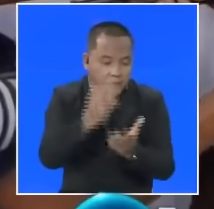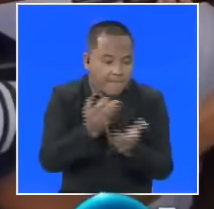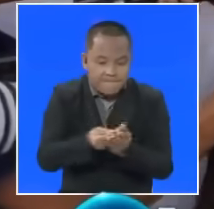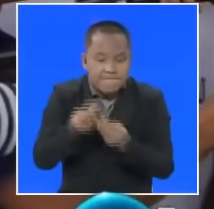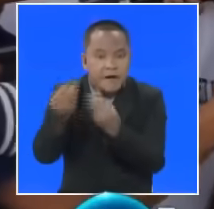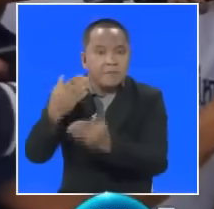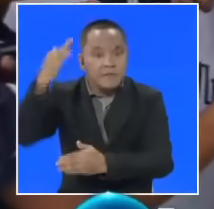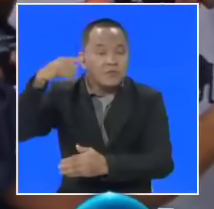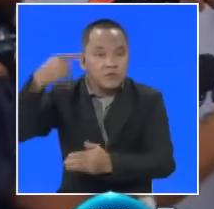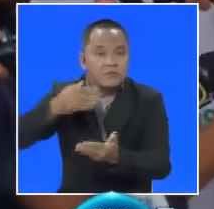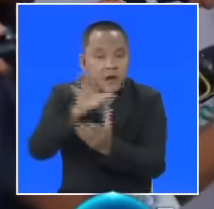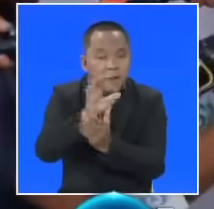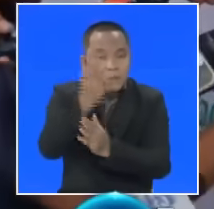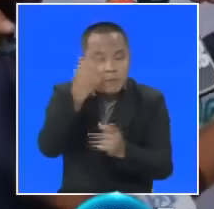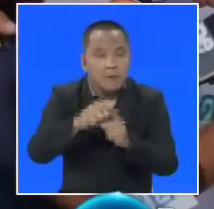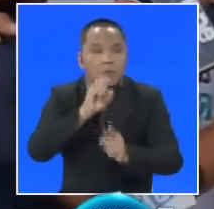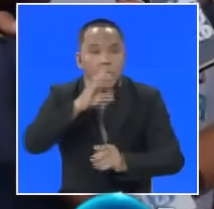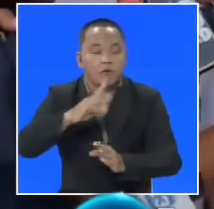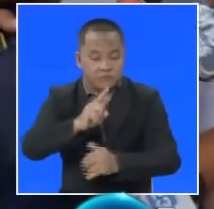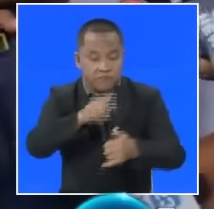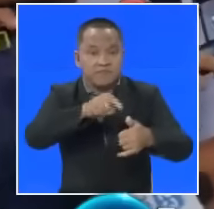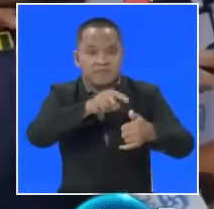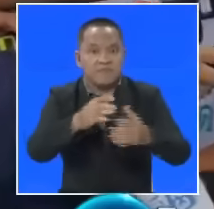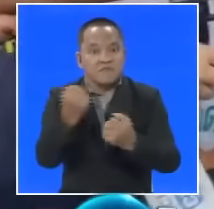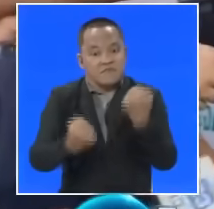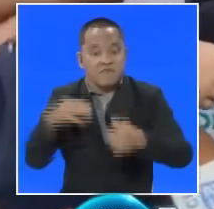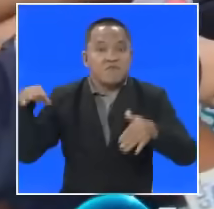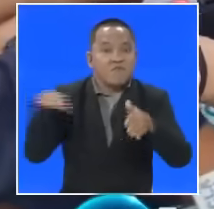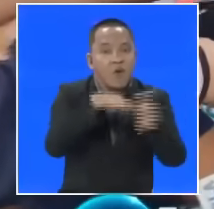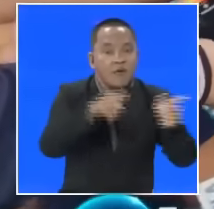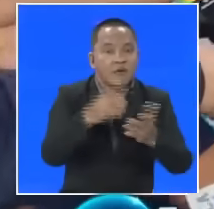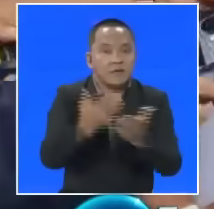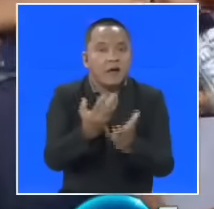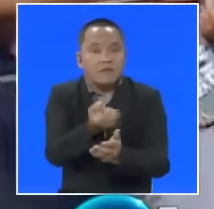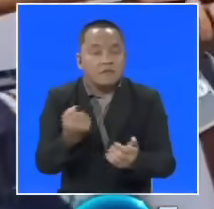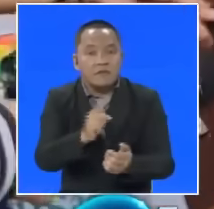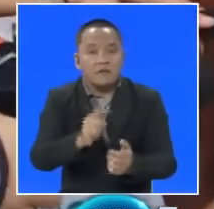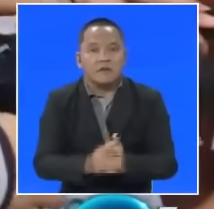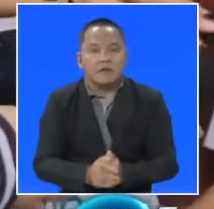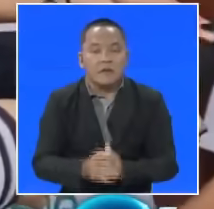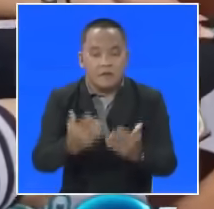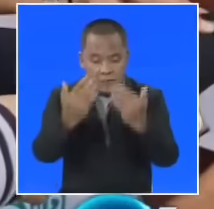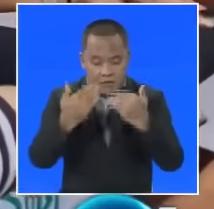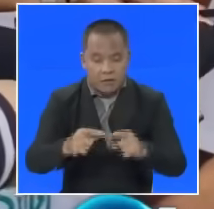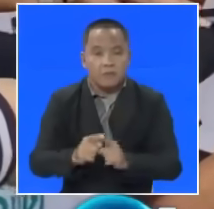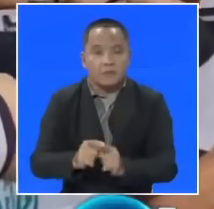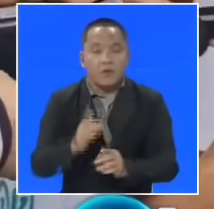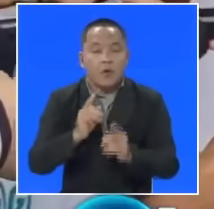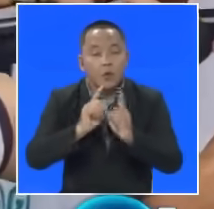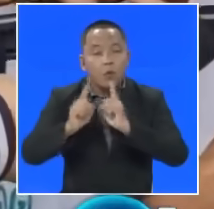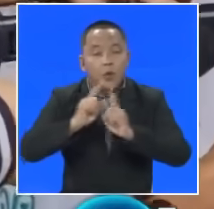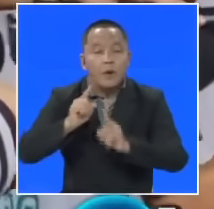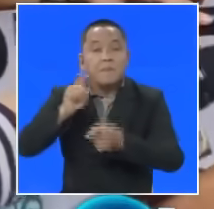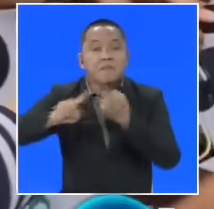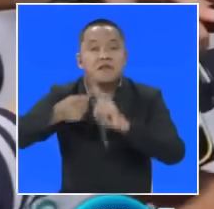ไถ่ตัวพี่สาวด้วยรวมถึงอ้างว่าผู้เสียหายเนี่ยขับรถไปชนเพื่อหาเงินมาให้ต่อมาผู้เสียหายก็ติดต่อห